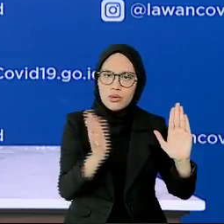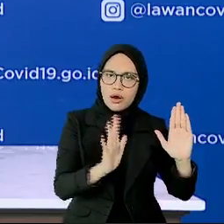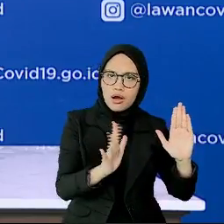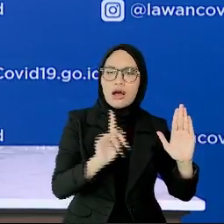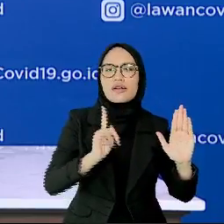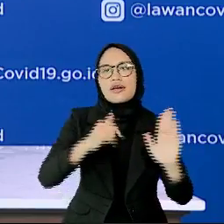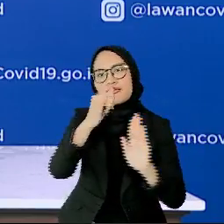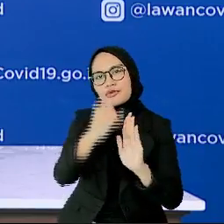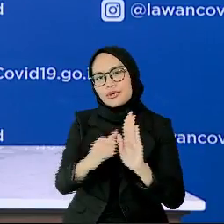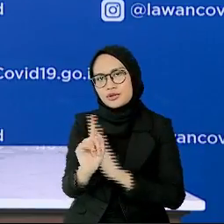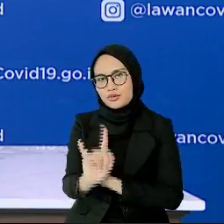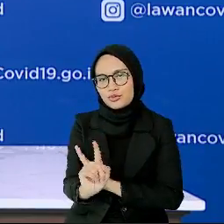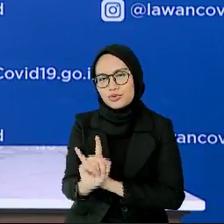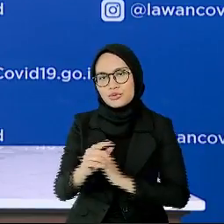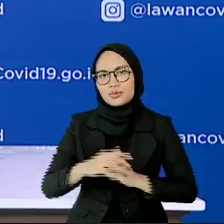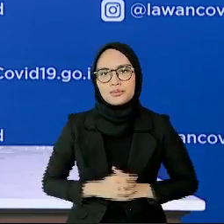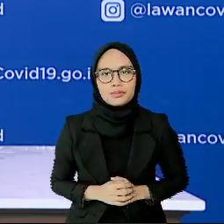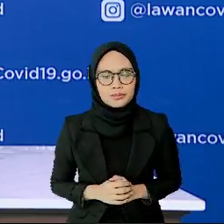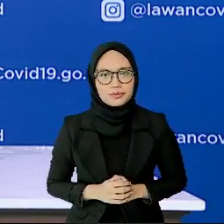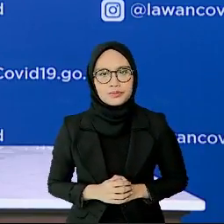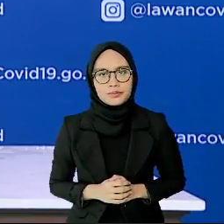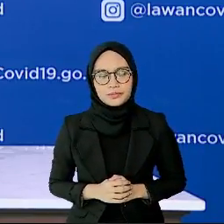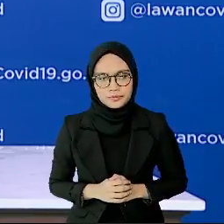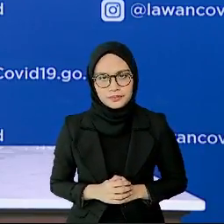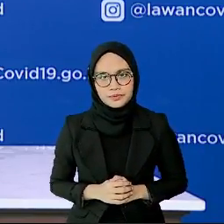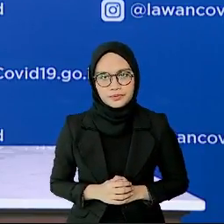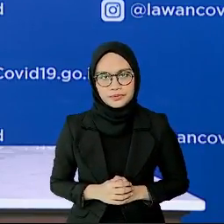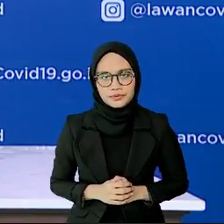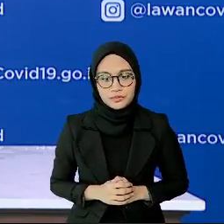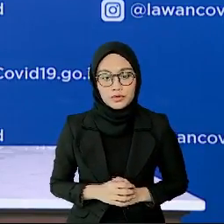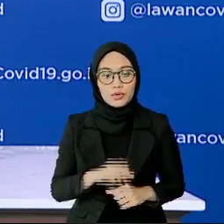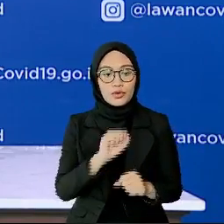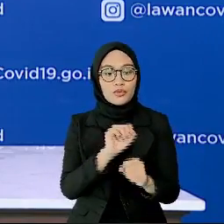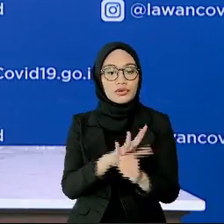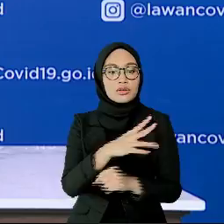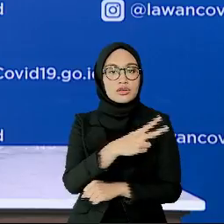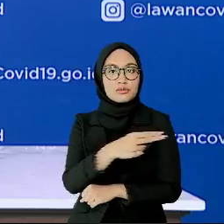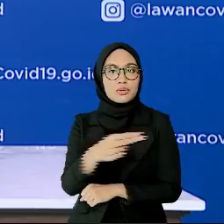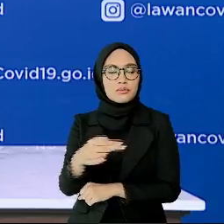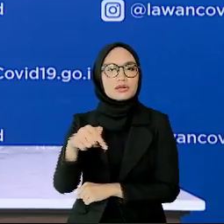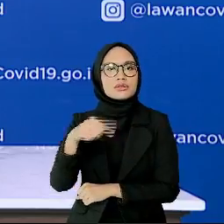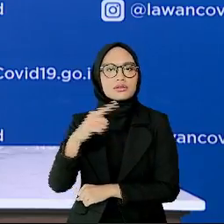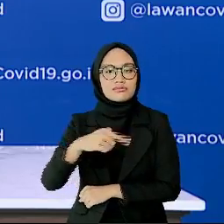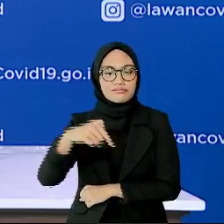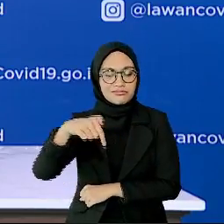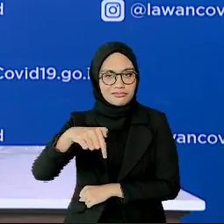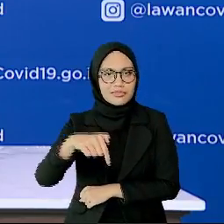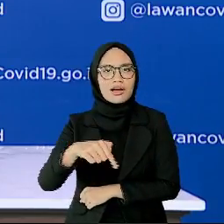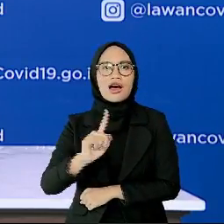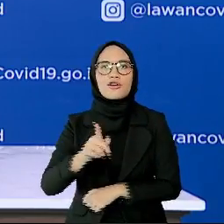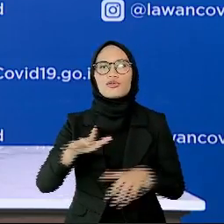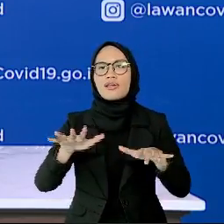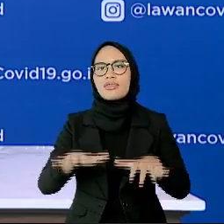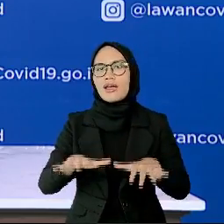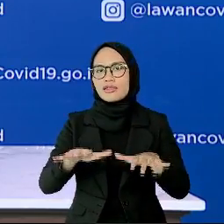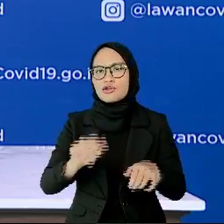sasaran. Kebijakan penanganan COVID-19 di Indonesia menerapkan prinsip